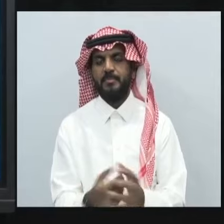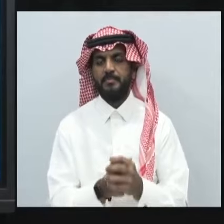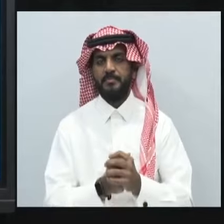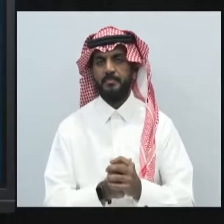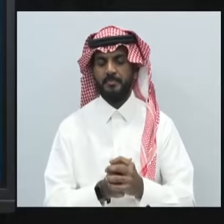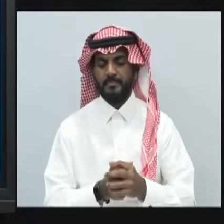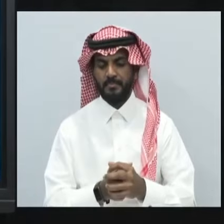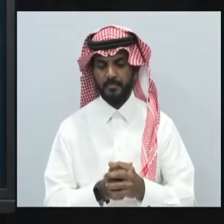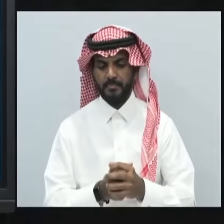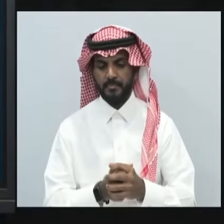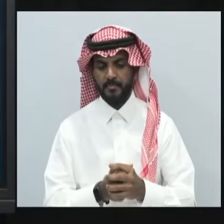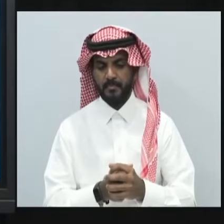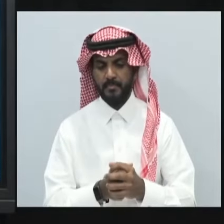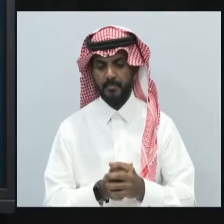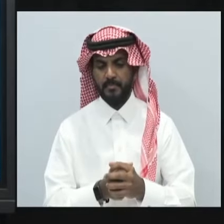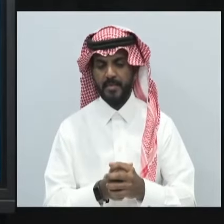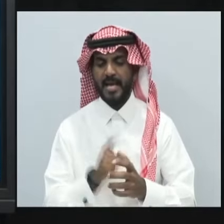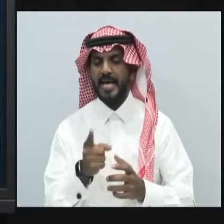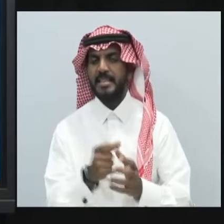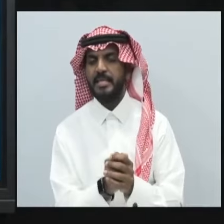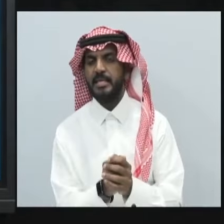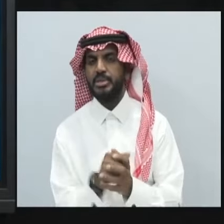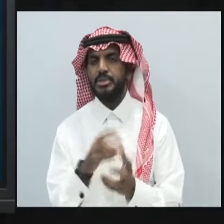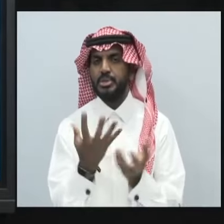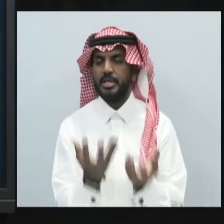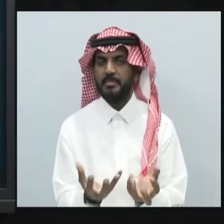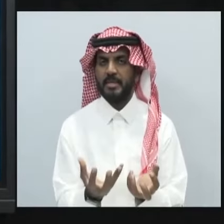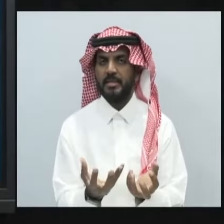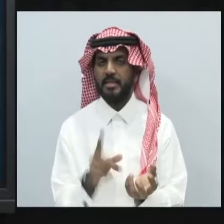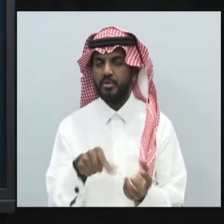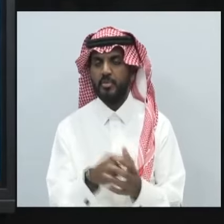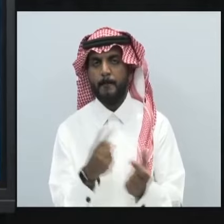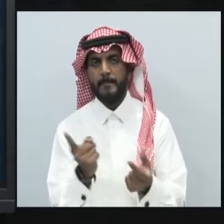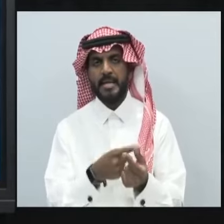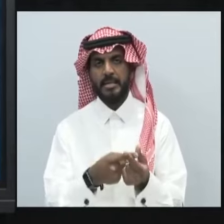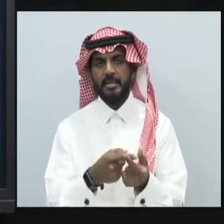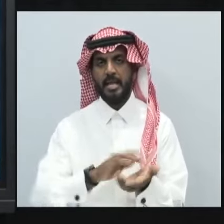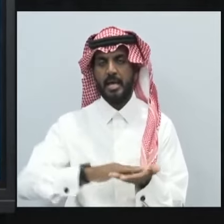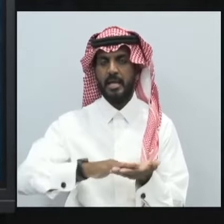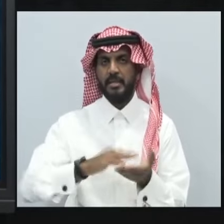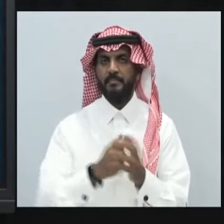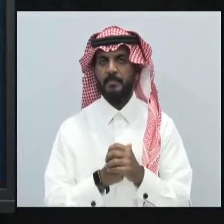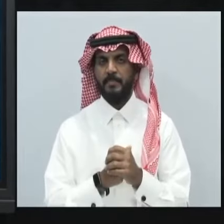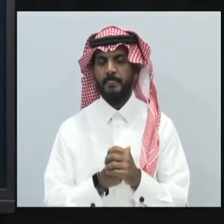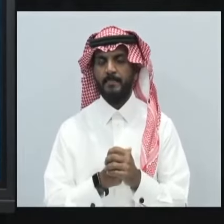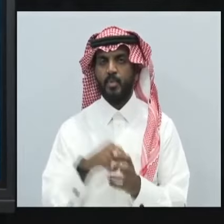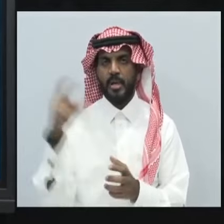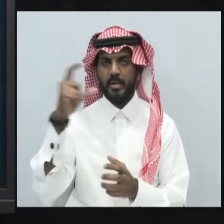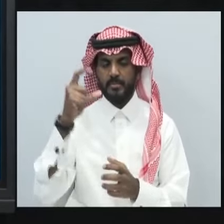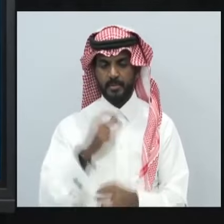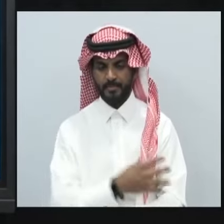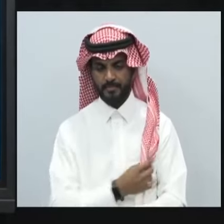ذلك القلم هذه الجاذبيه تحدث كذلك ما بين الارض وكذلك القمر